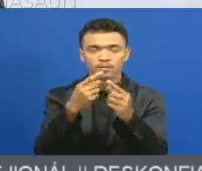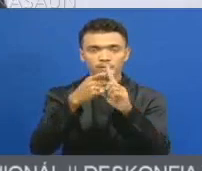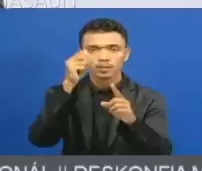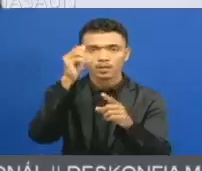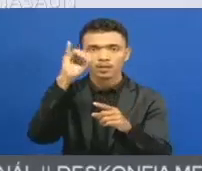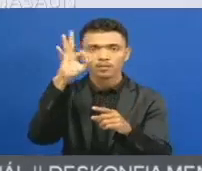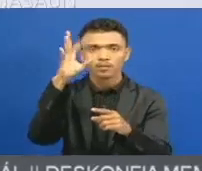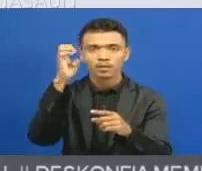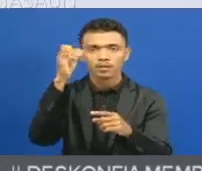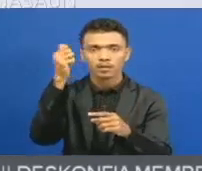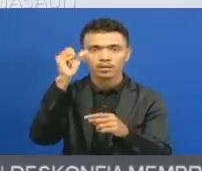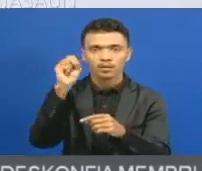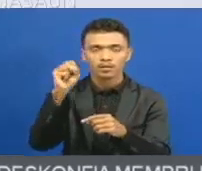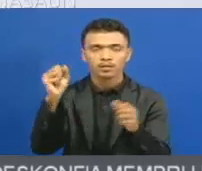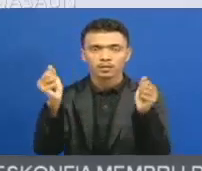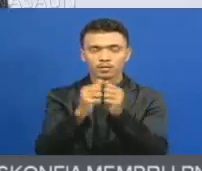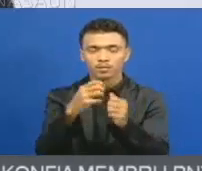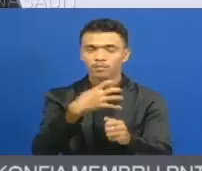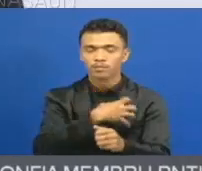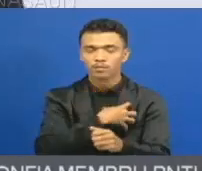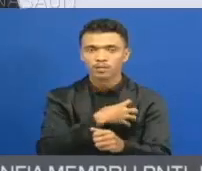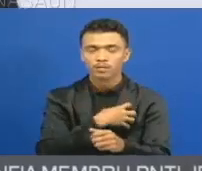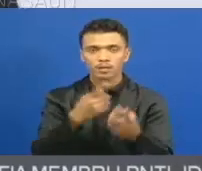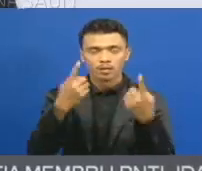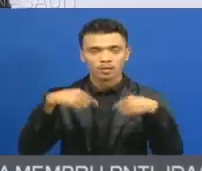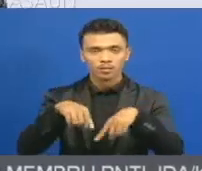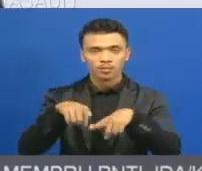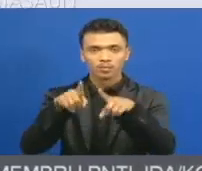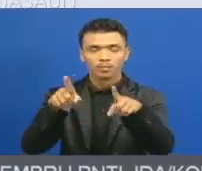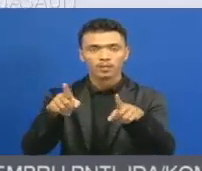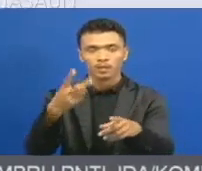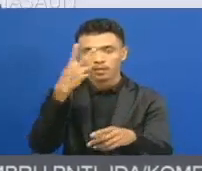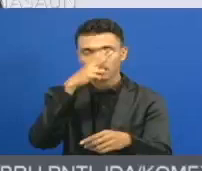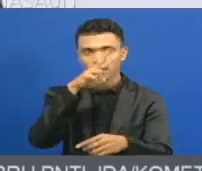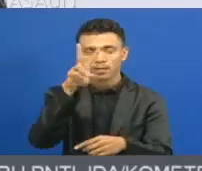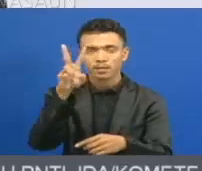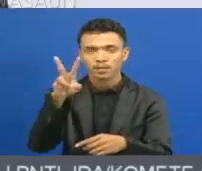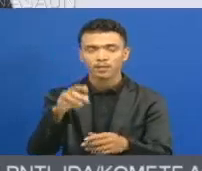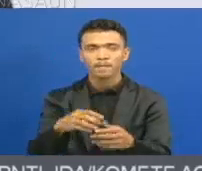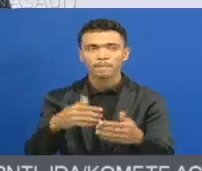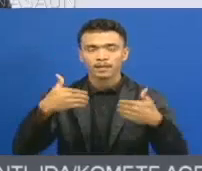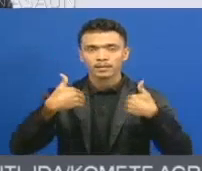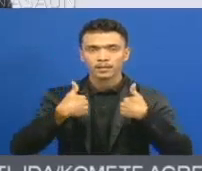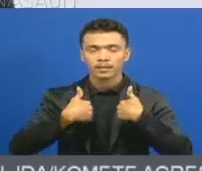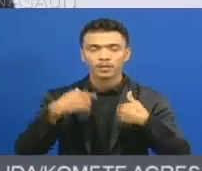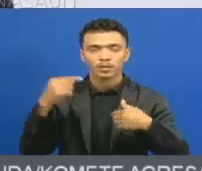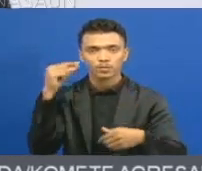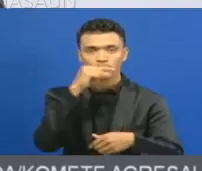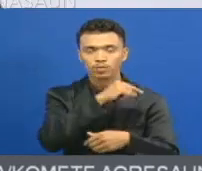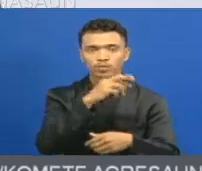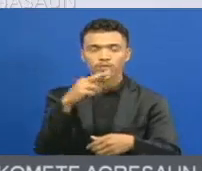mim se envolve tam, a polícia tam para tu tun direita, para tu reka tak se iha manipulação ba preço